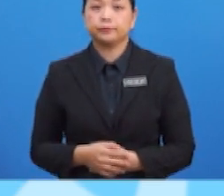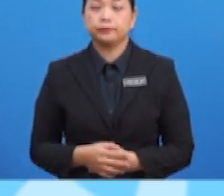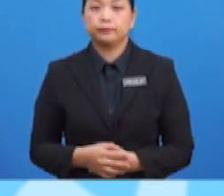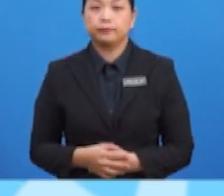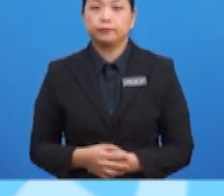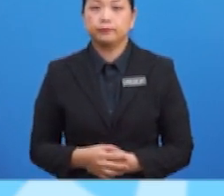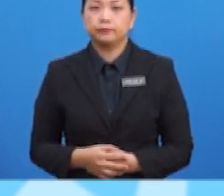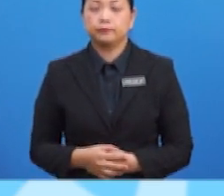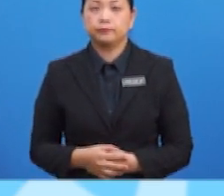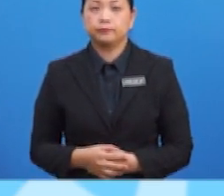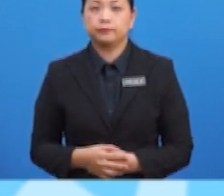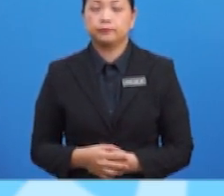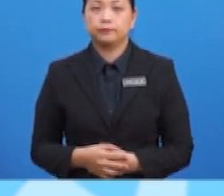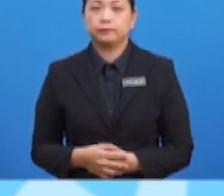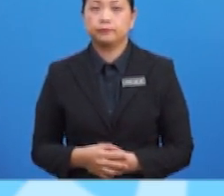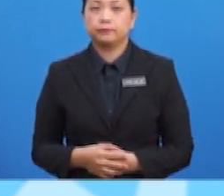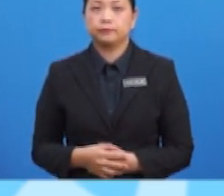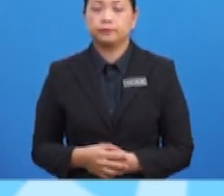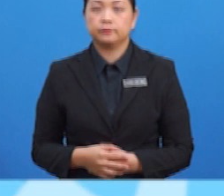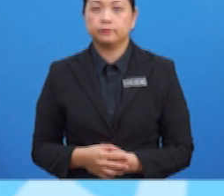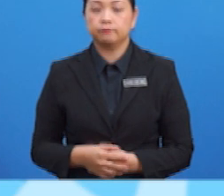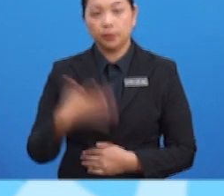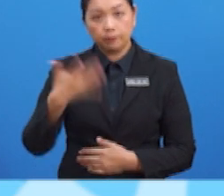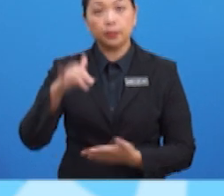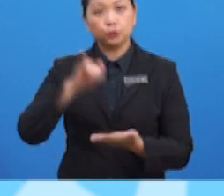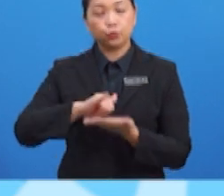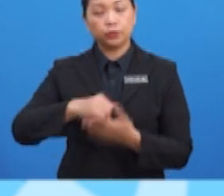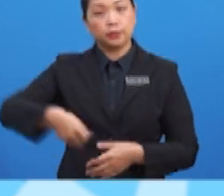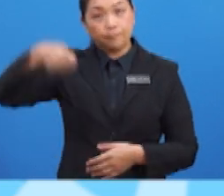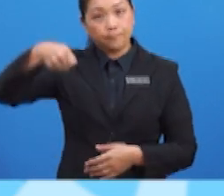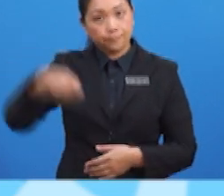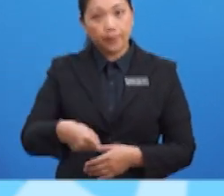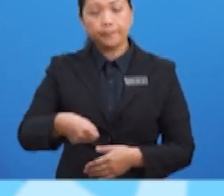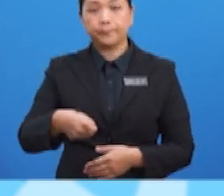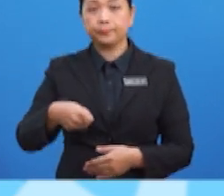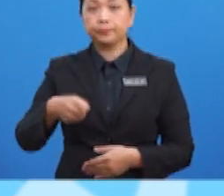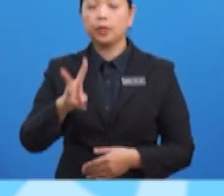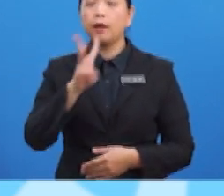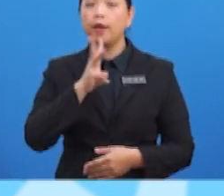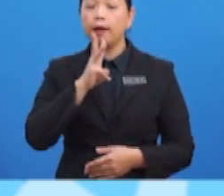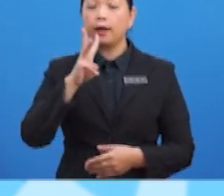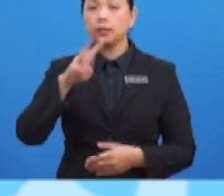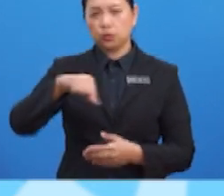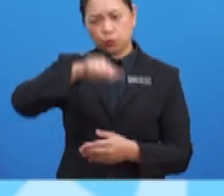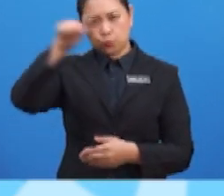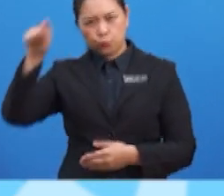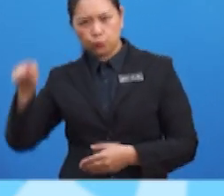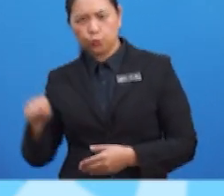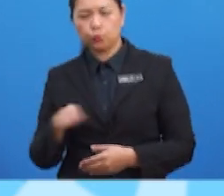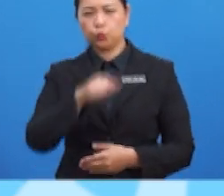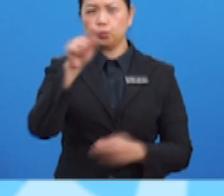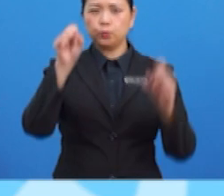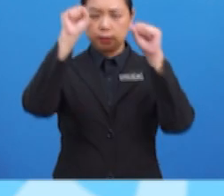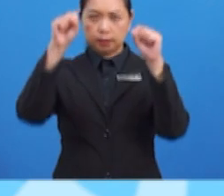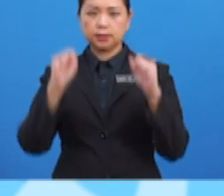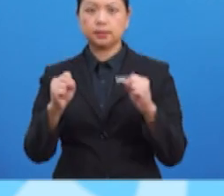berfungsi untuk mengepam bendalir daripada tangki simpanan ke seluruh sistem.